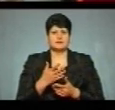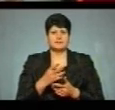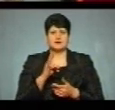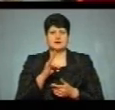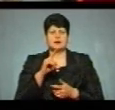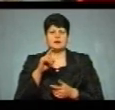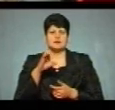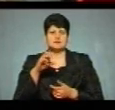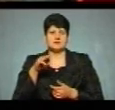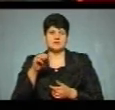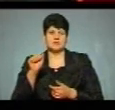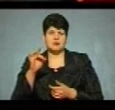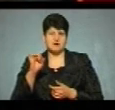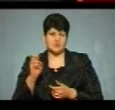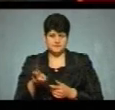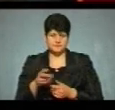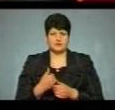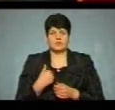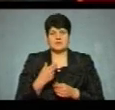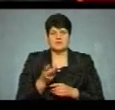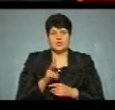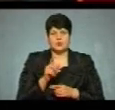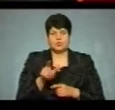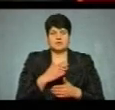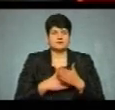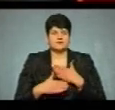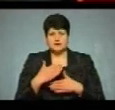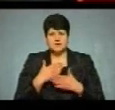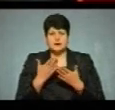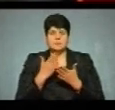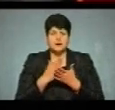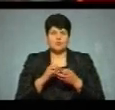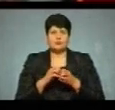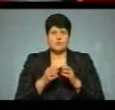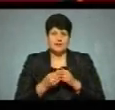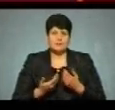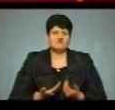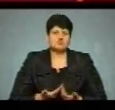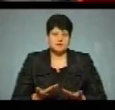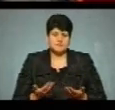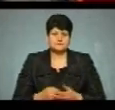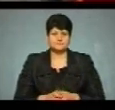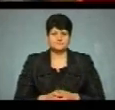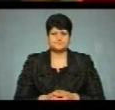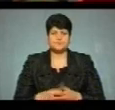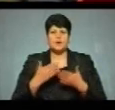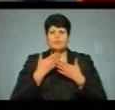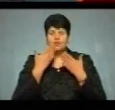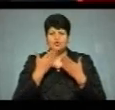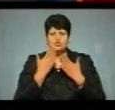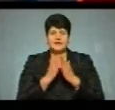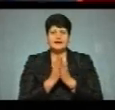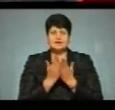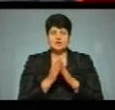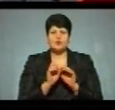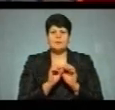нас приходять люди, скажімо, які особи з інвалідністю, які мають проблеми в житті. Прочитай книжку, передай